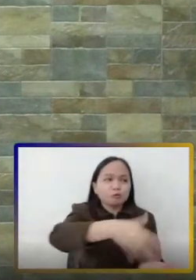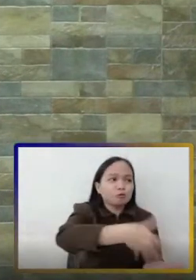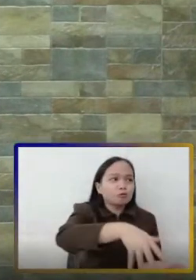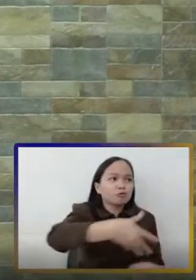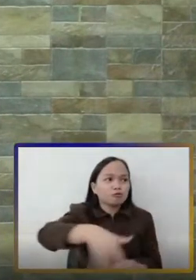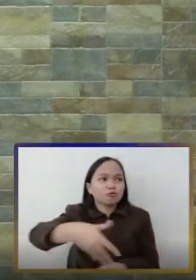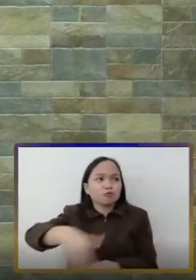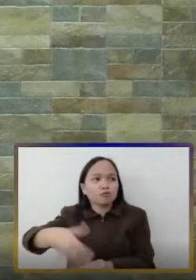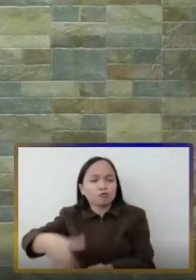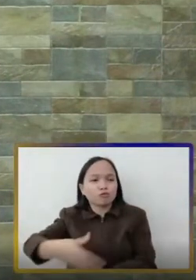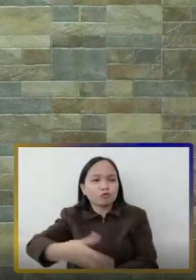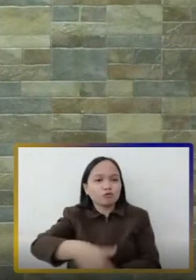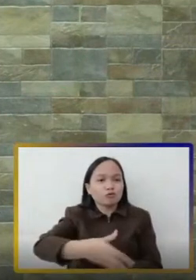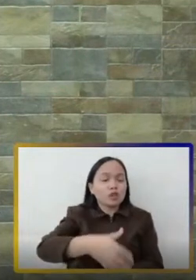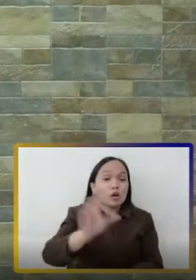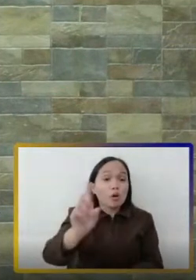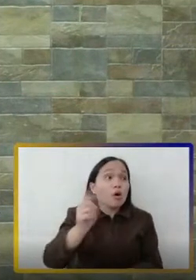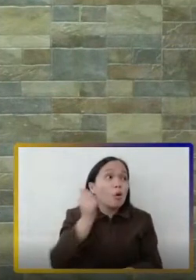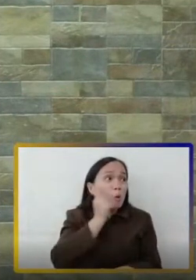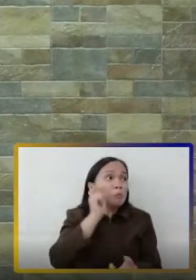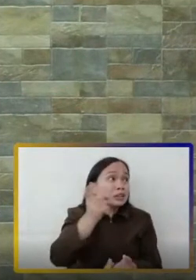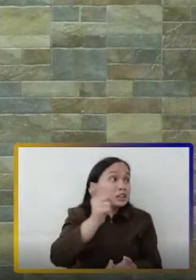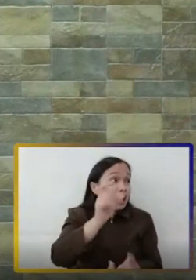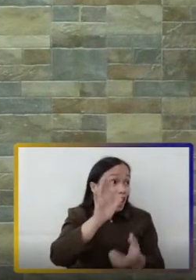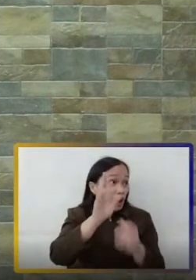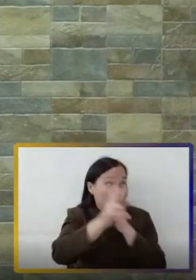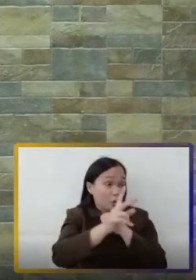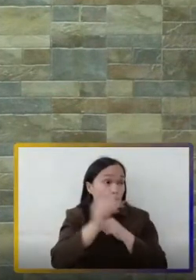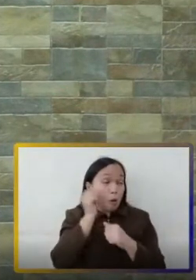bahay. Cleaning materials. And then kasunod na dyan sa loob.